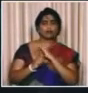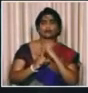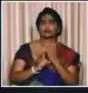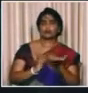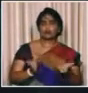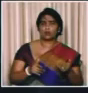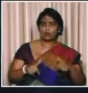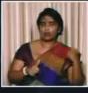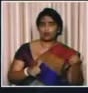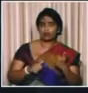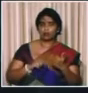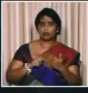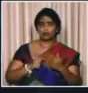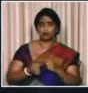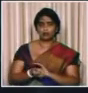මොකද්ද